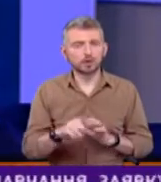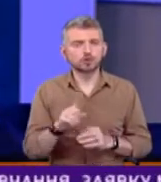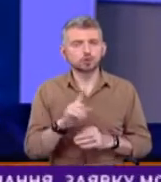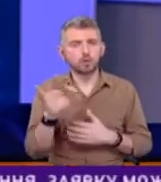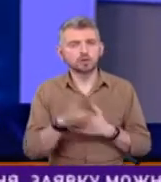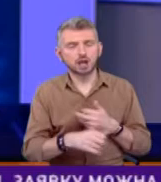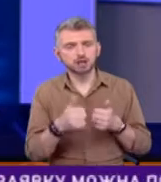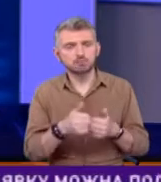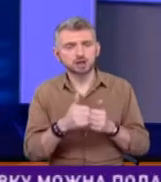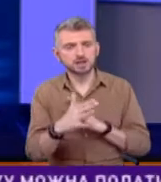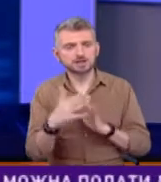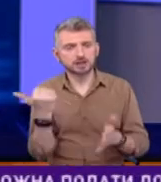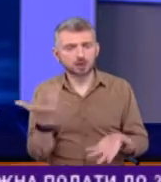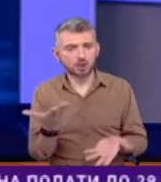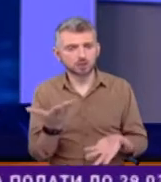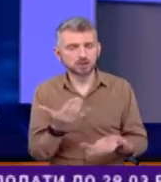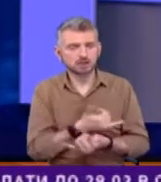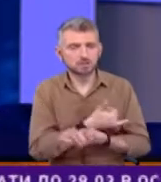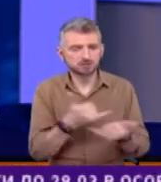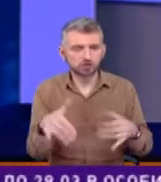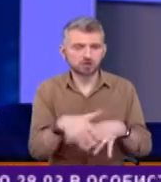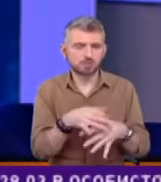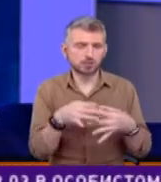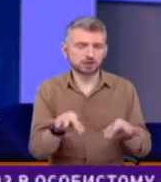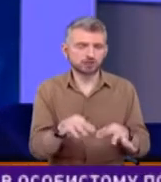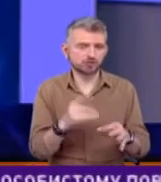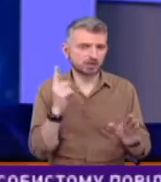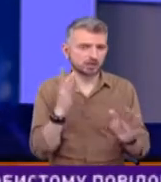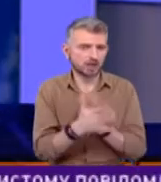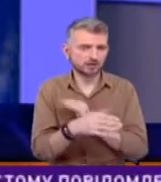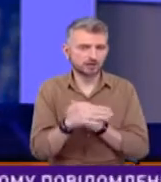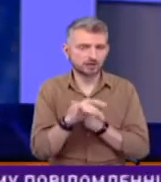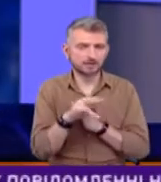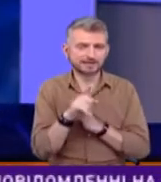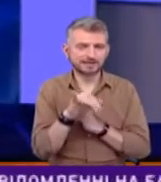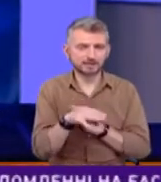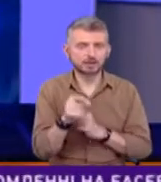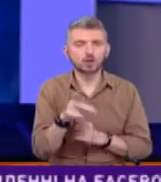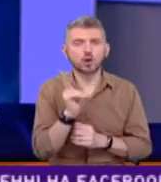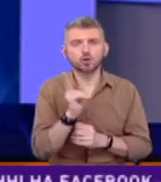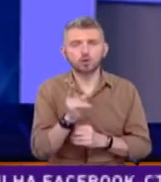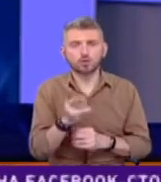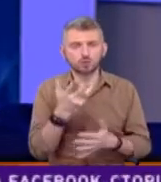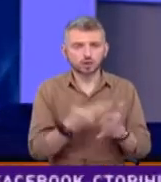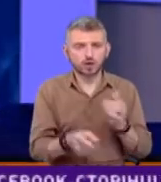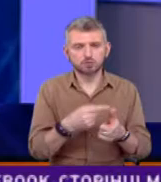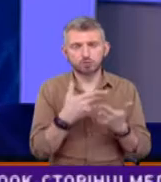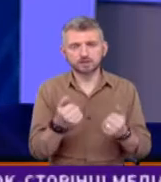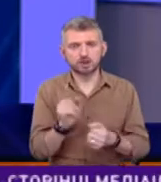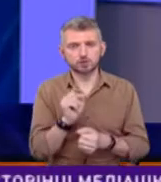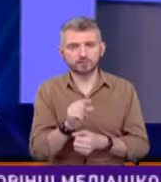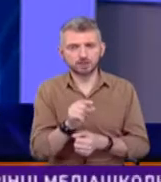західні партнери закликають? Забезпечити демократичний транзит. Тобто навіть той, хто програє або визнає, що